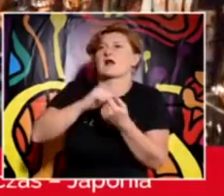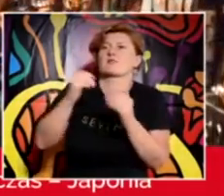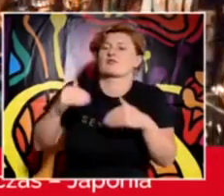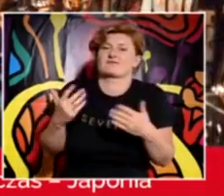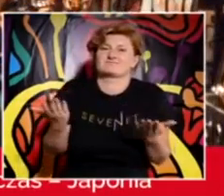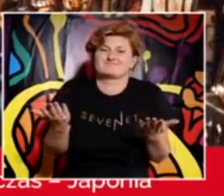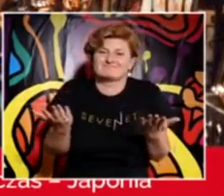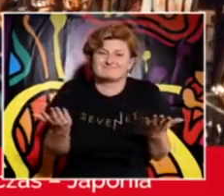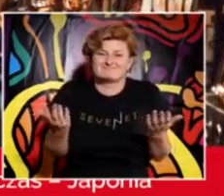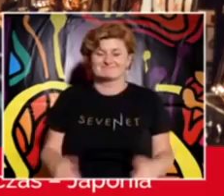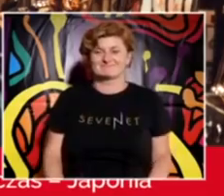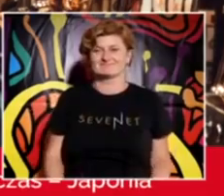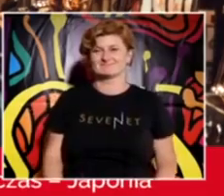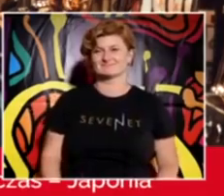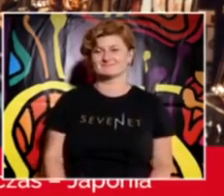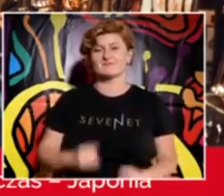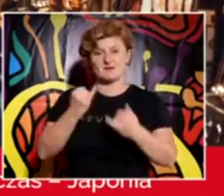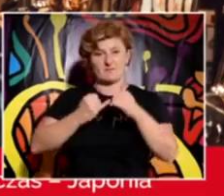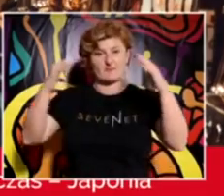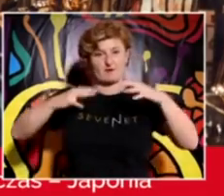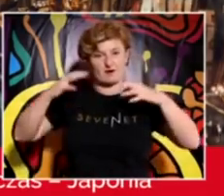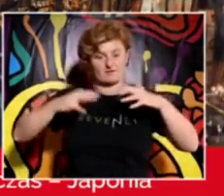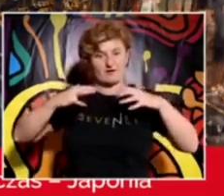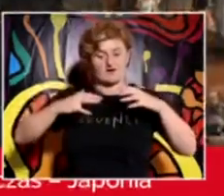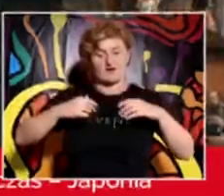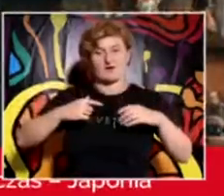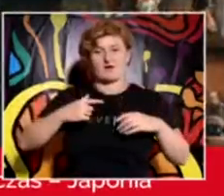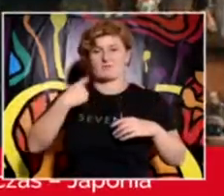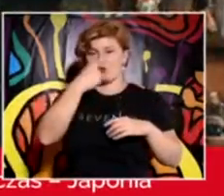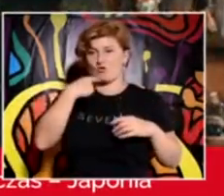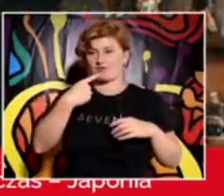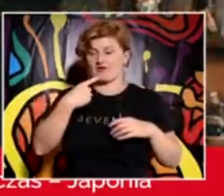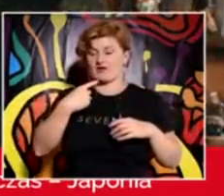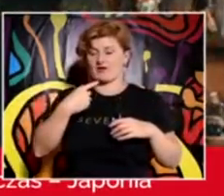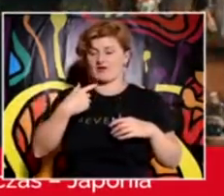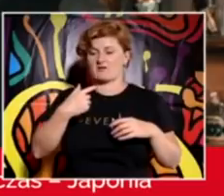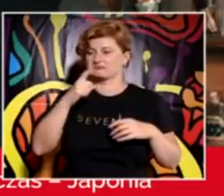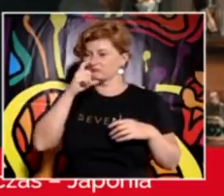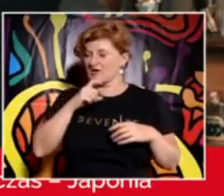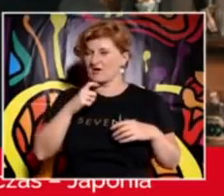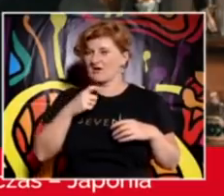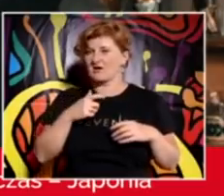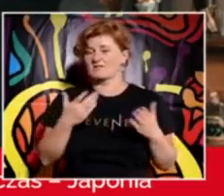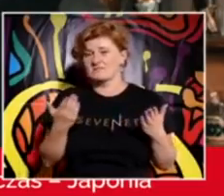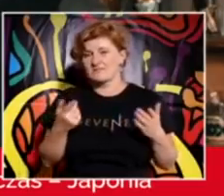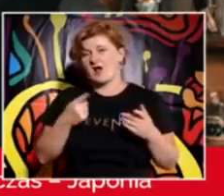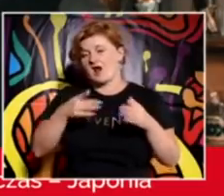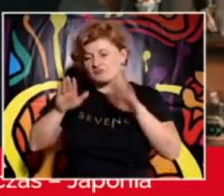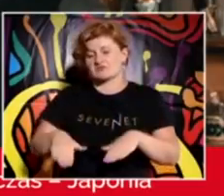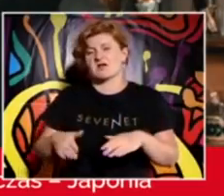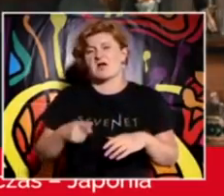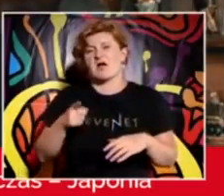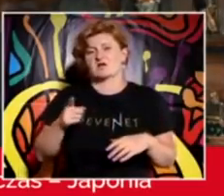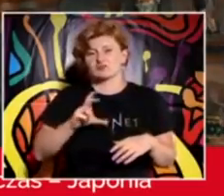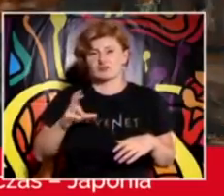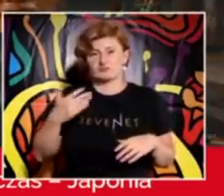nie wchodzę gdzieś na szczyt góry. No tak, ale jak pada i pogoda cię wkurza, no to możesz mieć to, co mieli w Norwegii nasi przyjaciele, ale zostajesz tam, a mieliście